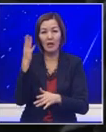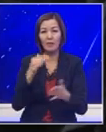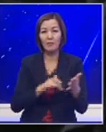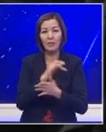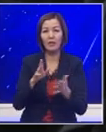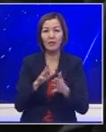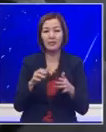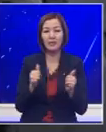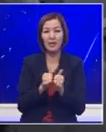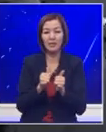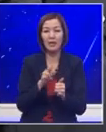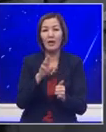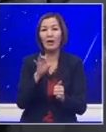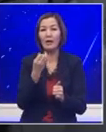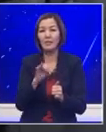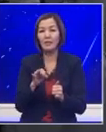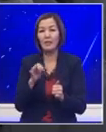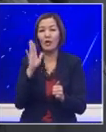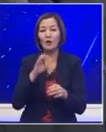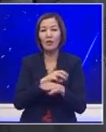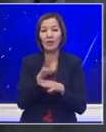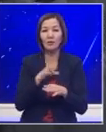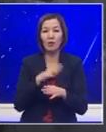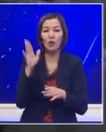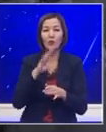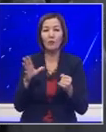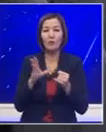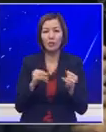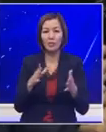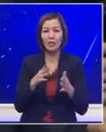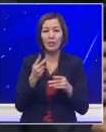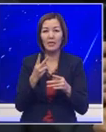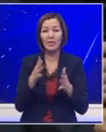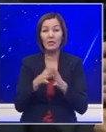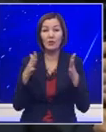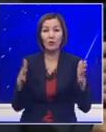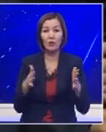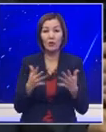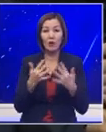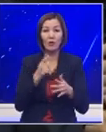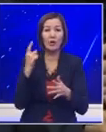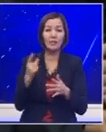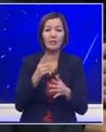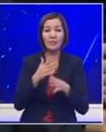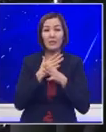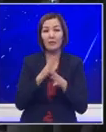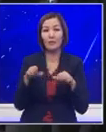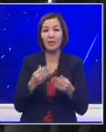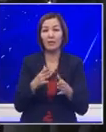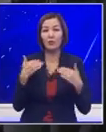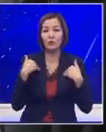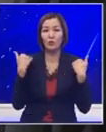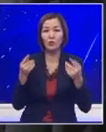қаласы мен Қатар Қарасай ауданында қамтиды. Сөйтіп суармалы жер телімі екі есеге ұлғайып, ауыл шаруашылығына дем берер еді